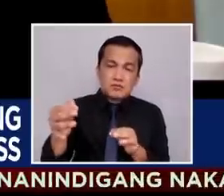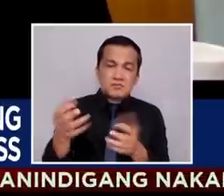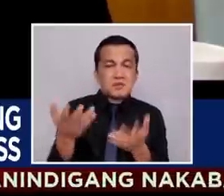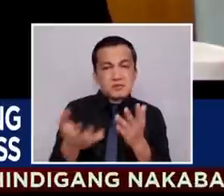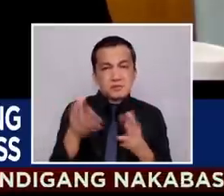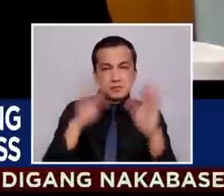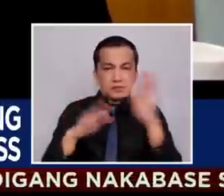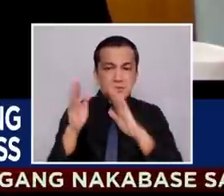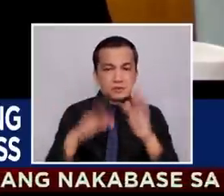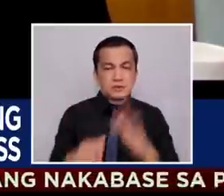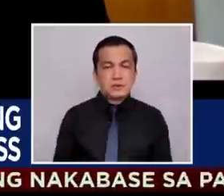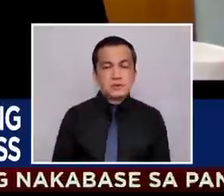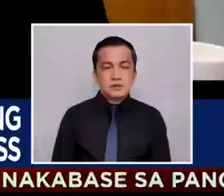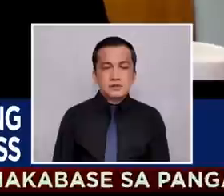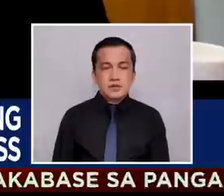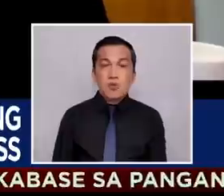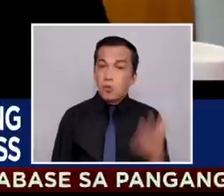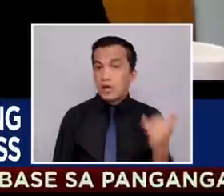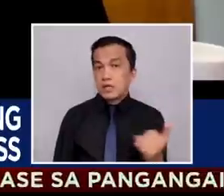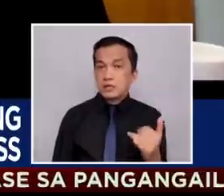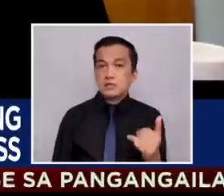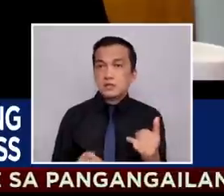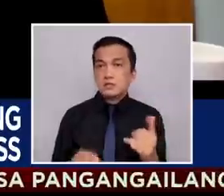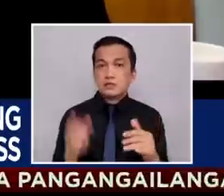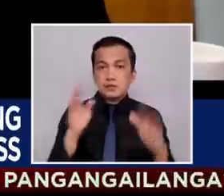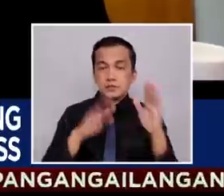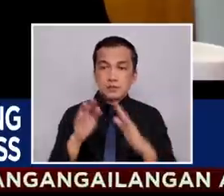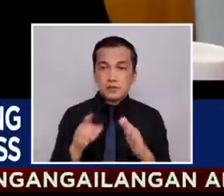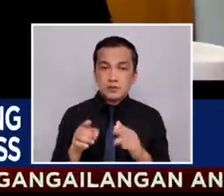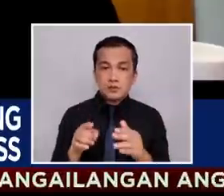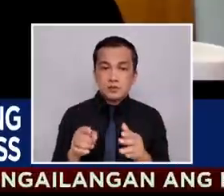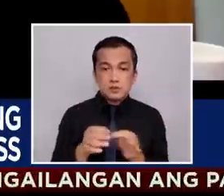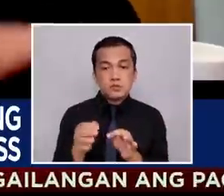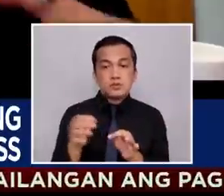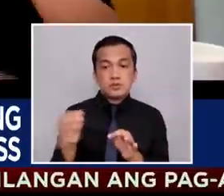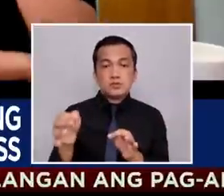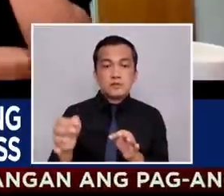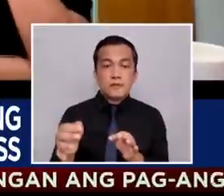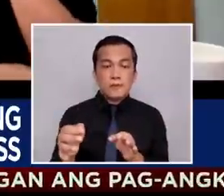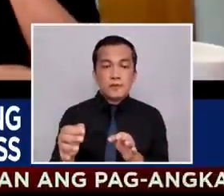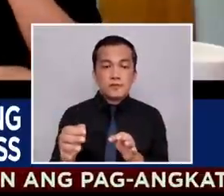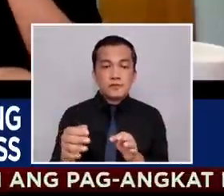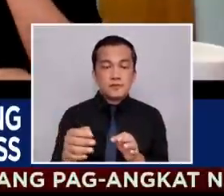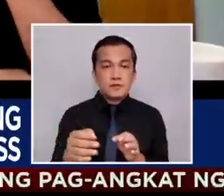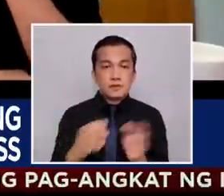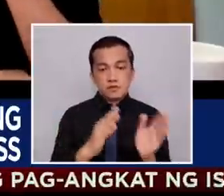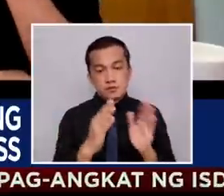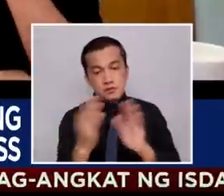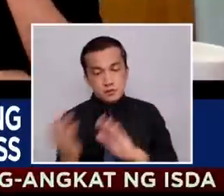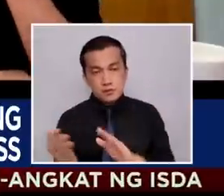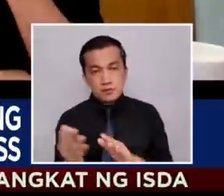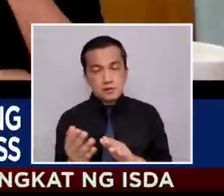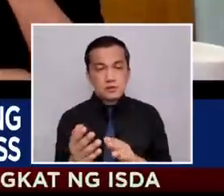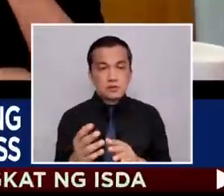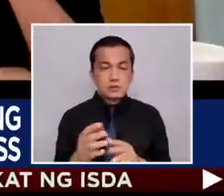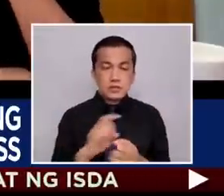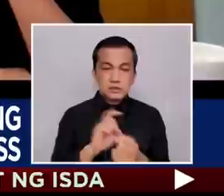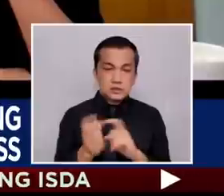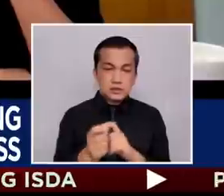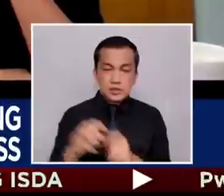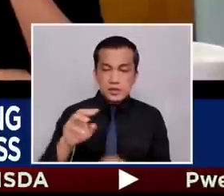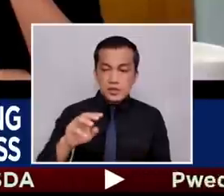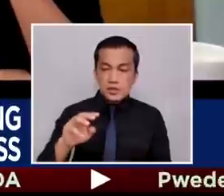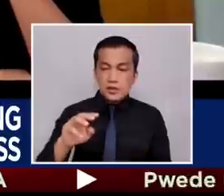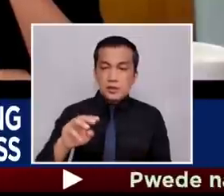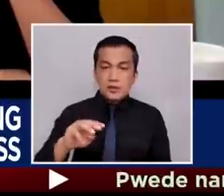problematic because the problem is if you keep pushing back this tariff adjustment, Manila Water and Maynilad might